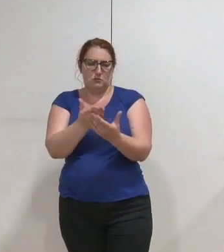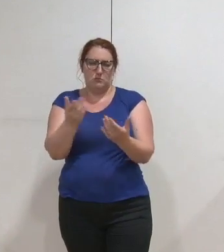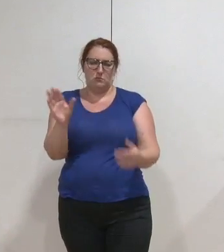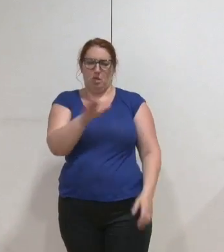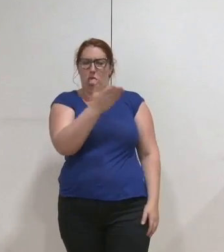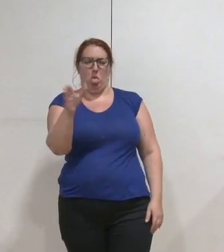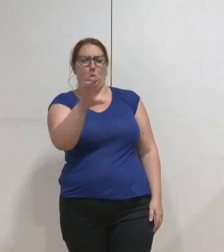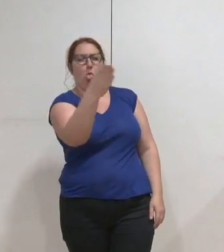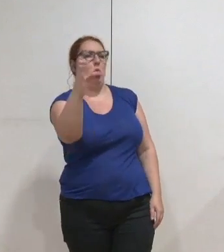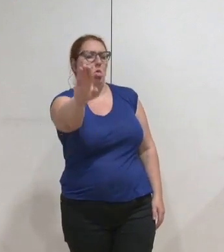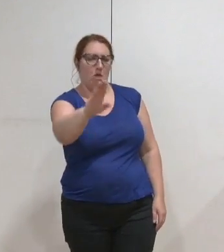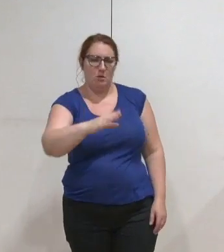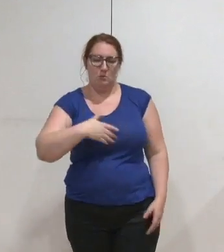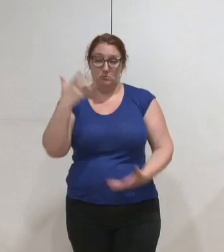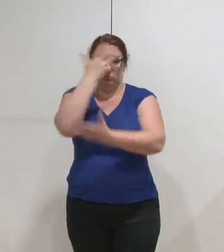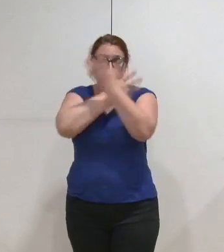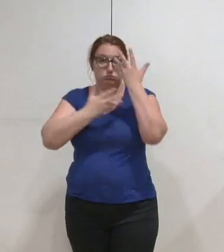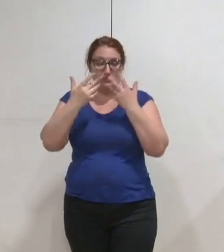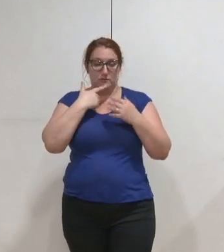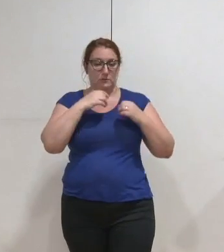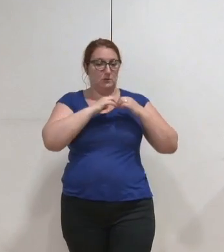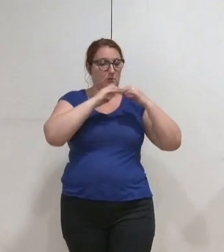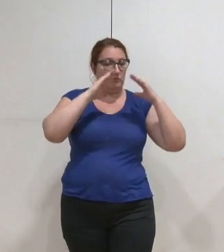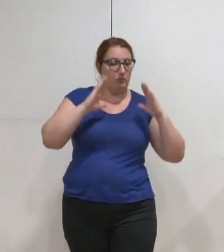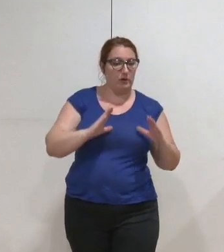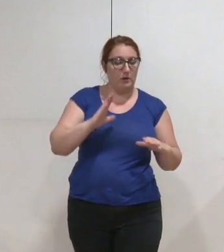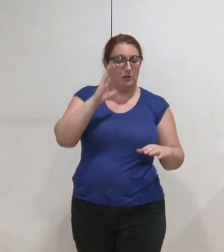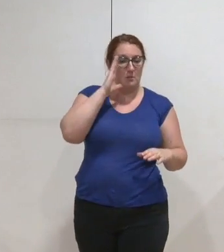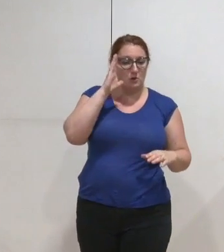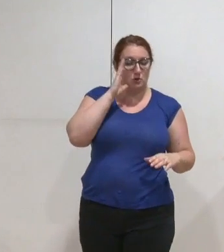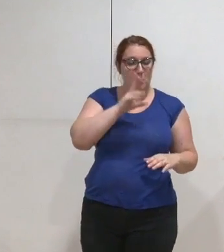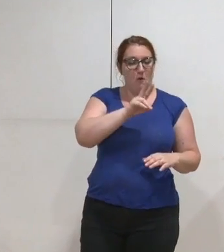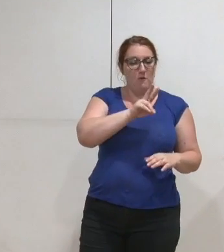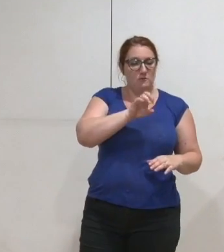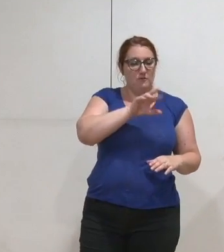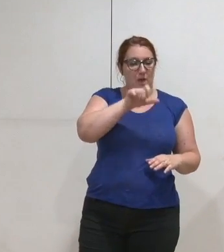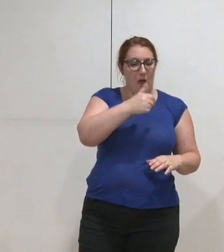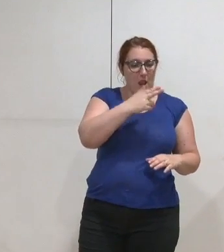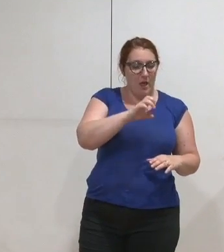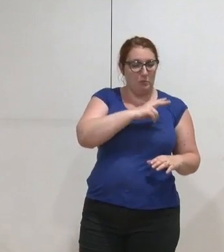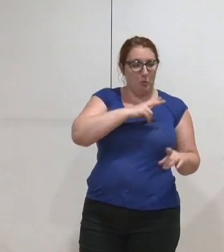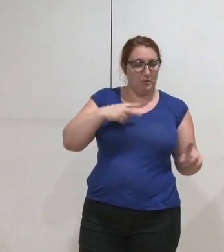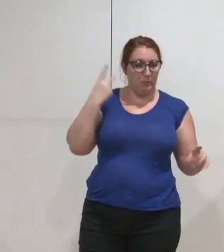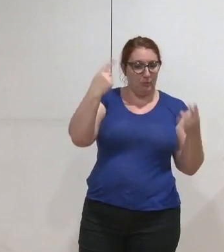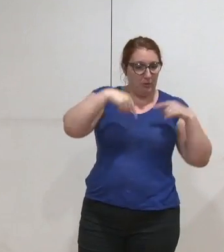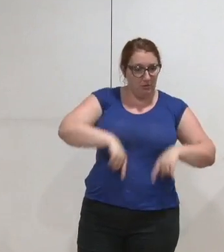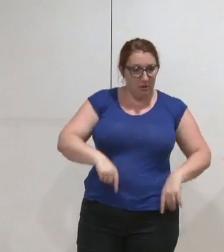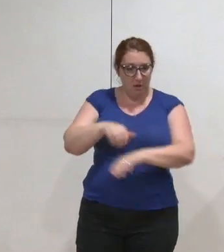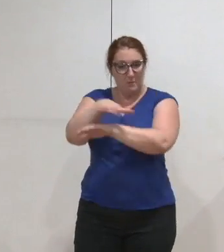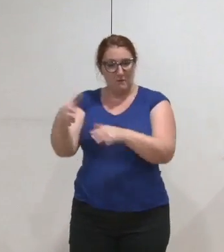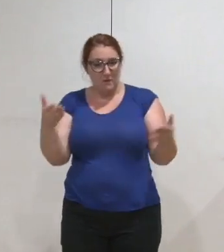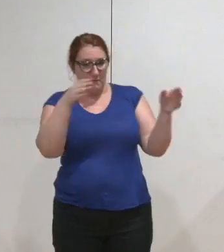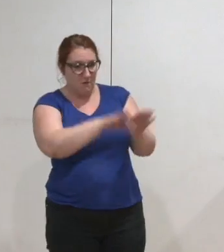décidez de réouvrir les foyers d'hébergement d'urgence vers laine propriété de l'État fermé par le préfet pour finalement un peu plus tard